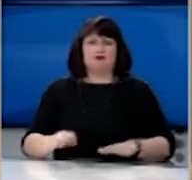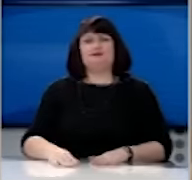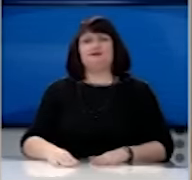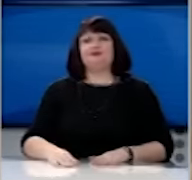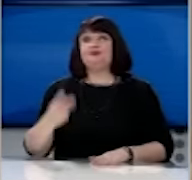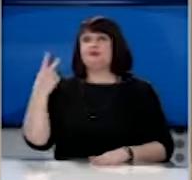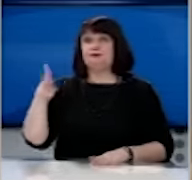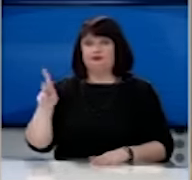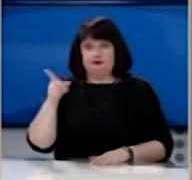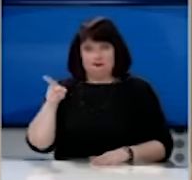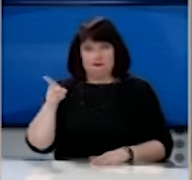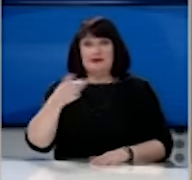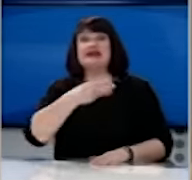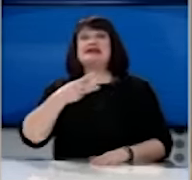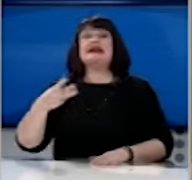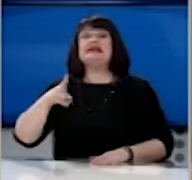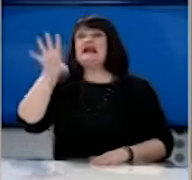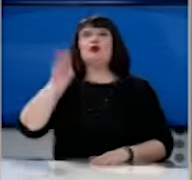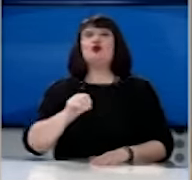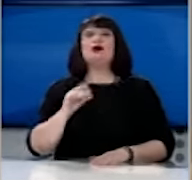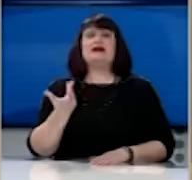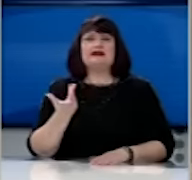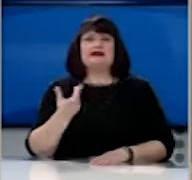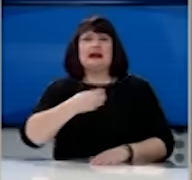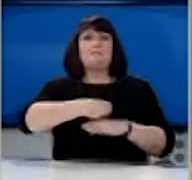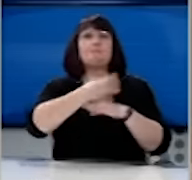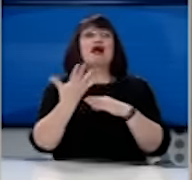σας πρότυπο, κύριοι του ΣΥΡΙΖΑ, κύριοι του